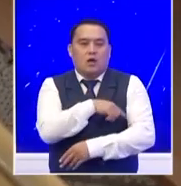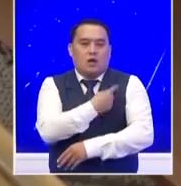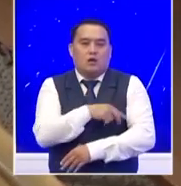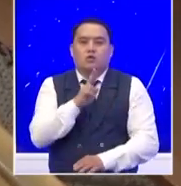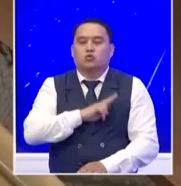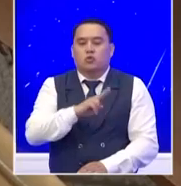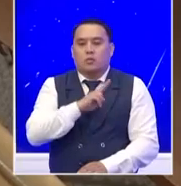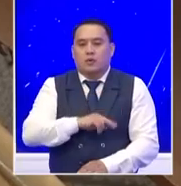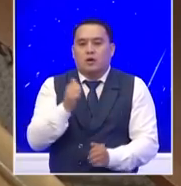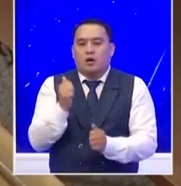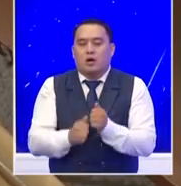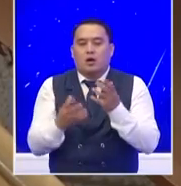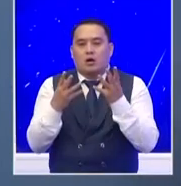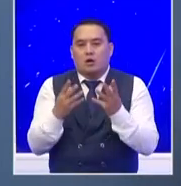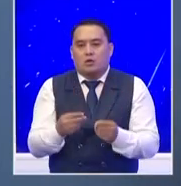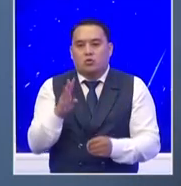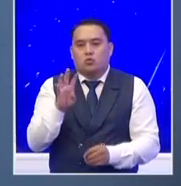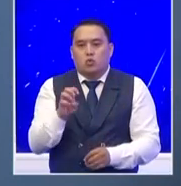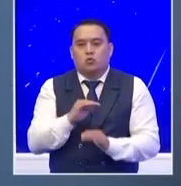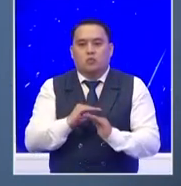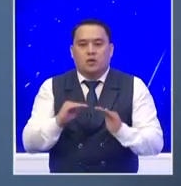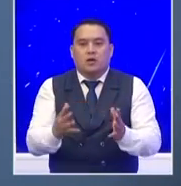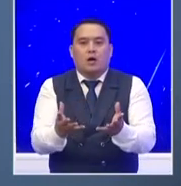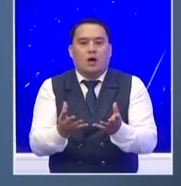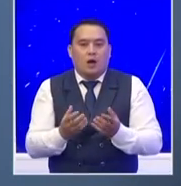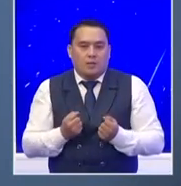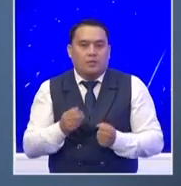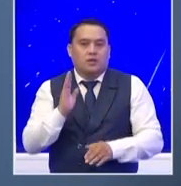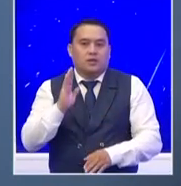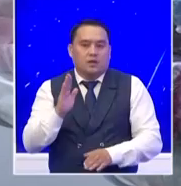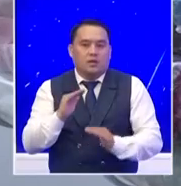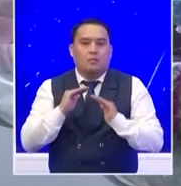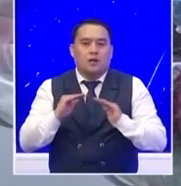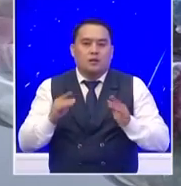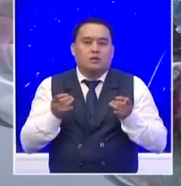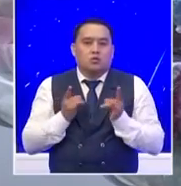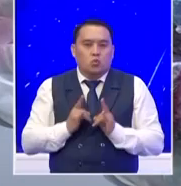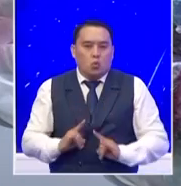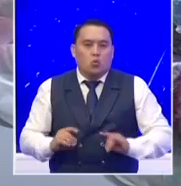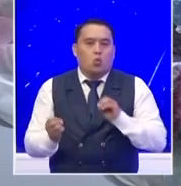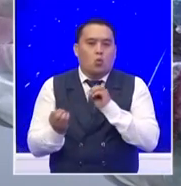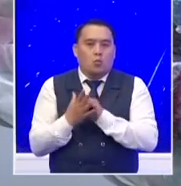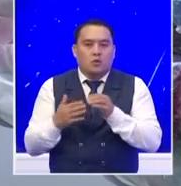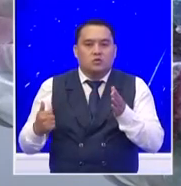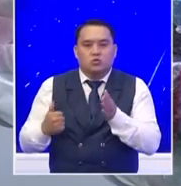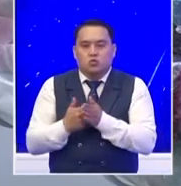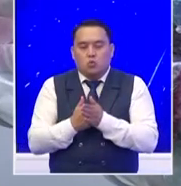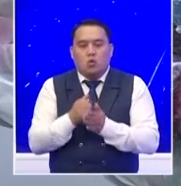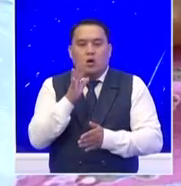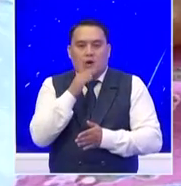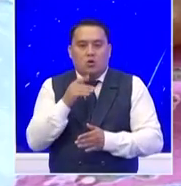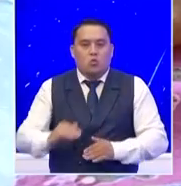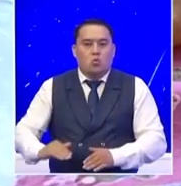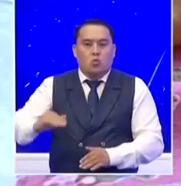істейді. Мекеме күн сайын 400-ге тарта балаға дейін қабылдайды. Мұнда сәби дүниеге келген сәттен 15 жасқа дейінгі аралықта